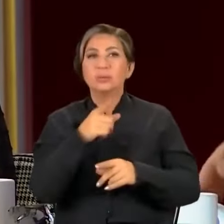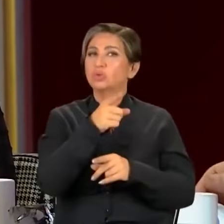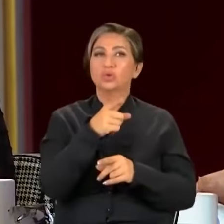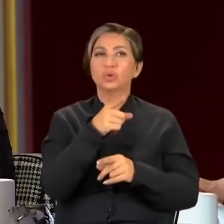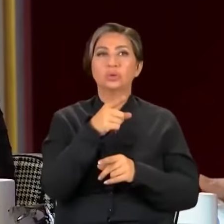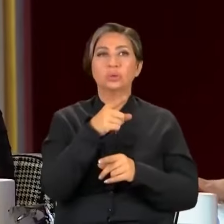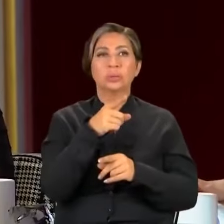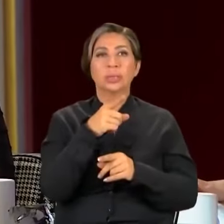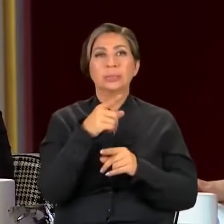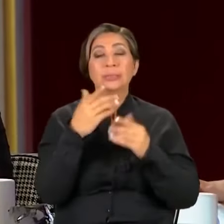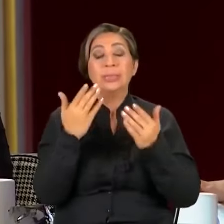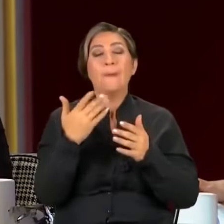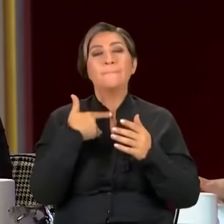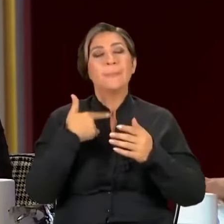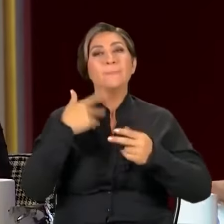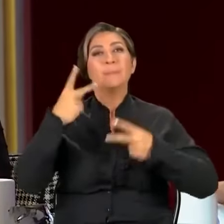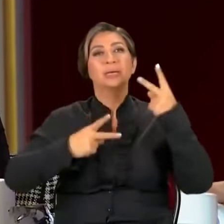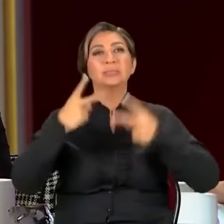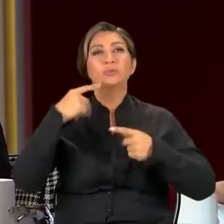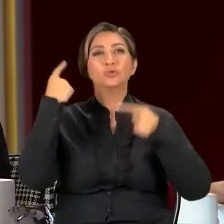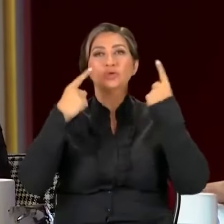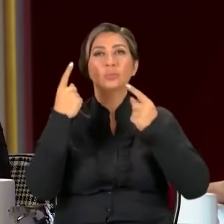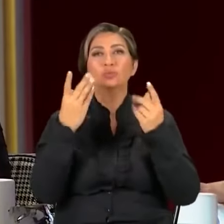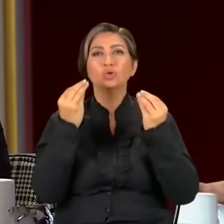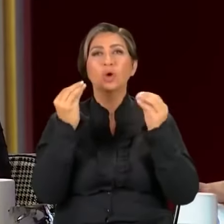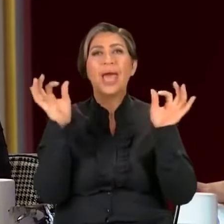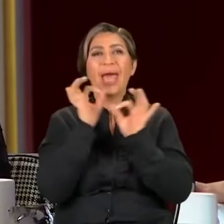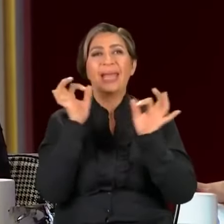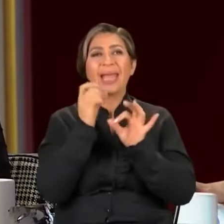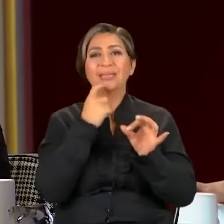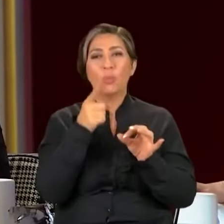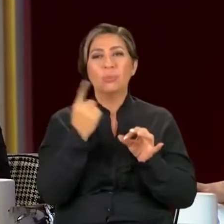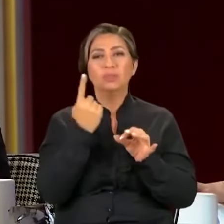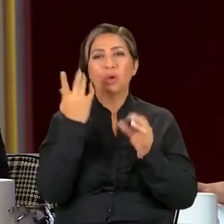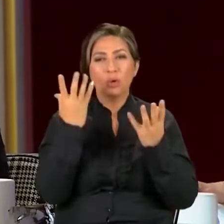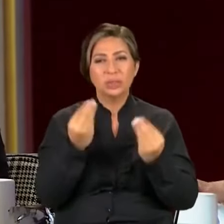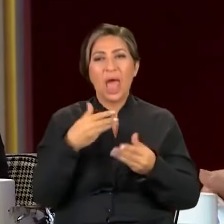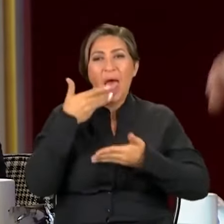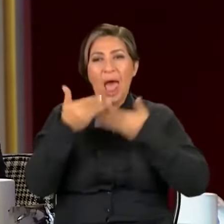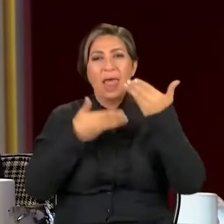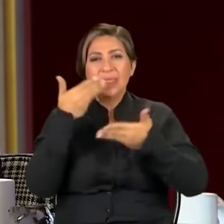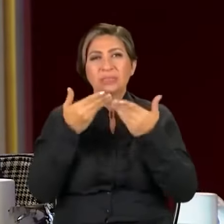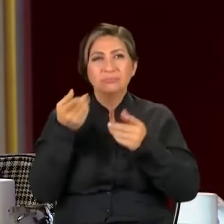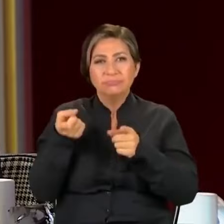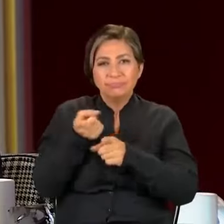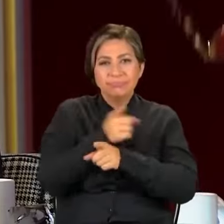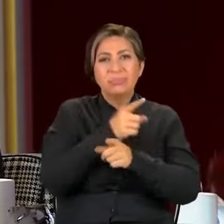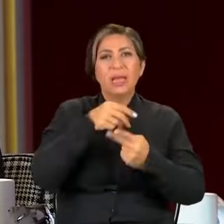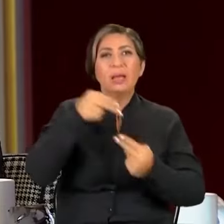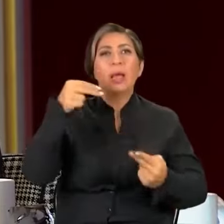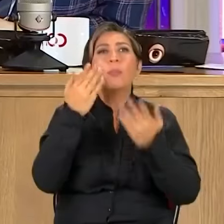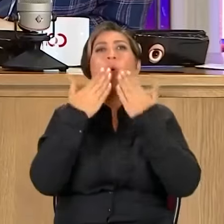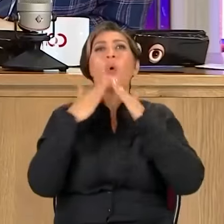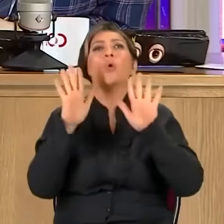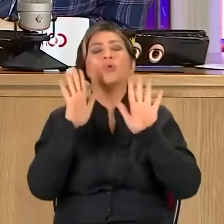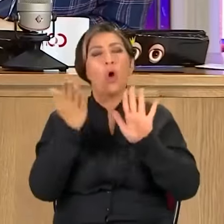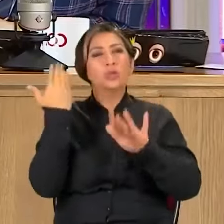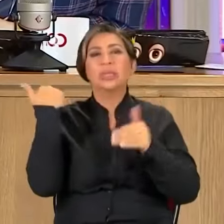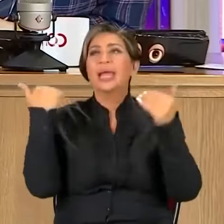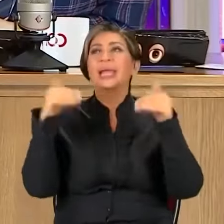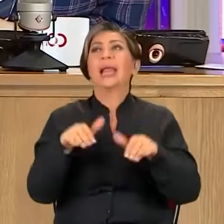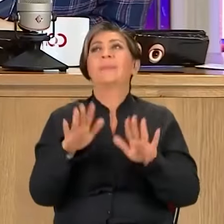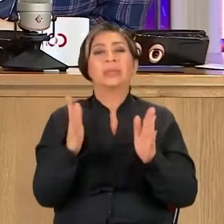Ya ben bazen düşünüyorum ki çok erken yaşlarda böyle bir şey olsaydı acaba anlatabilecek şeylerim mi yoktu da önceden